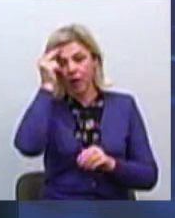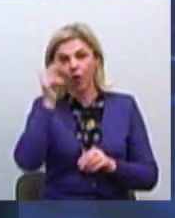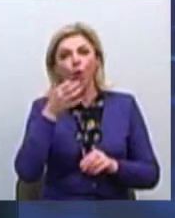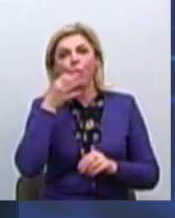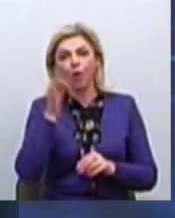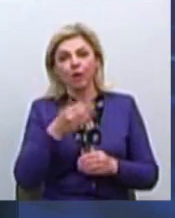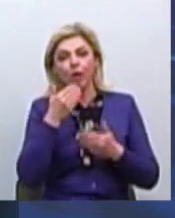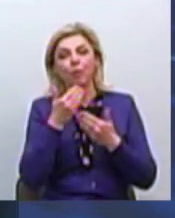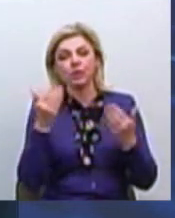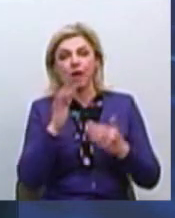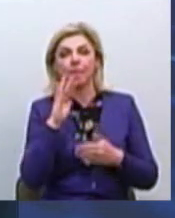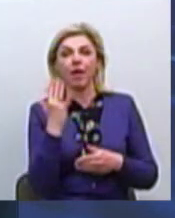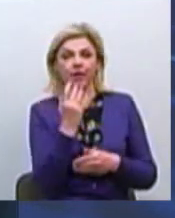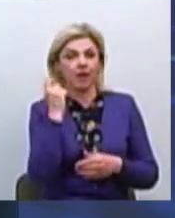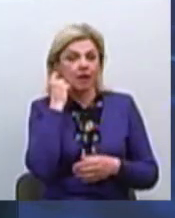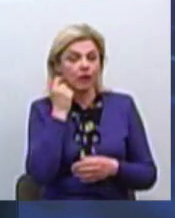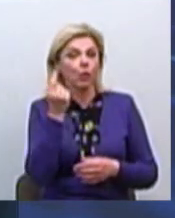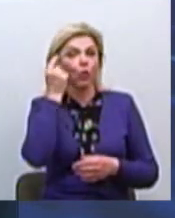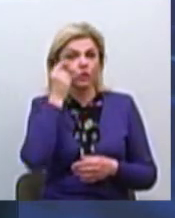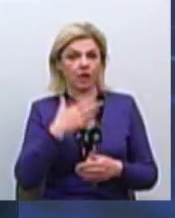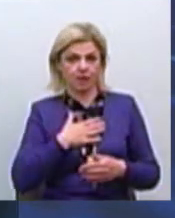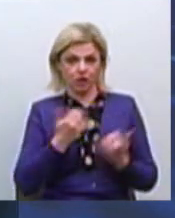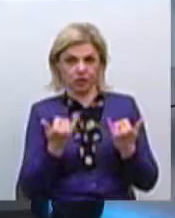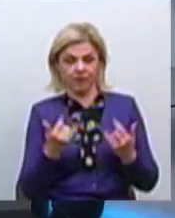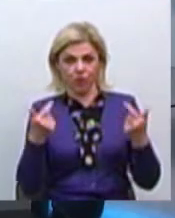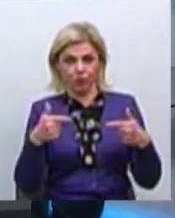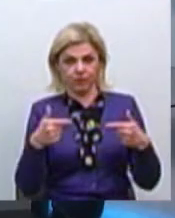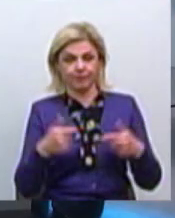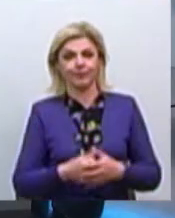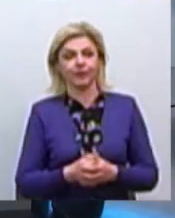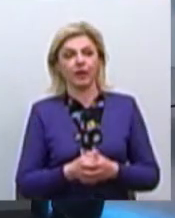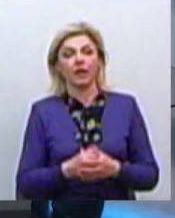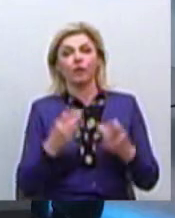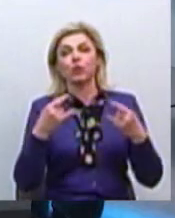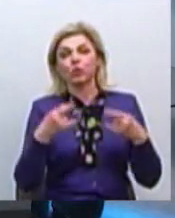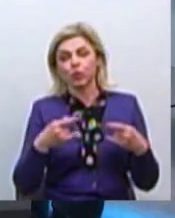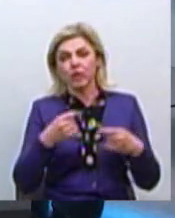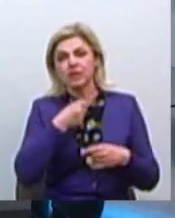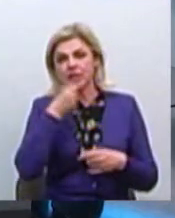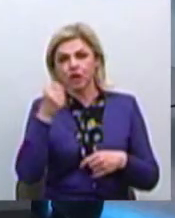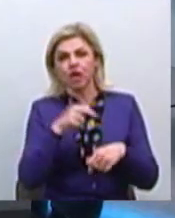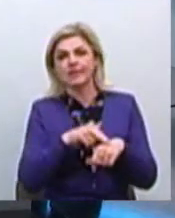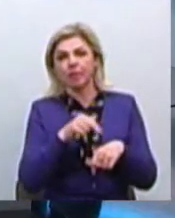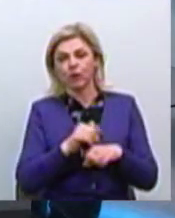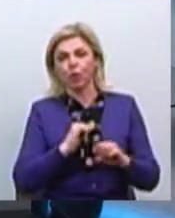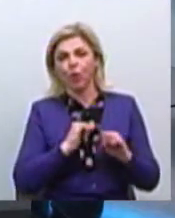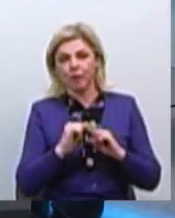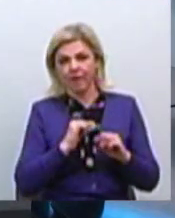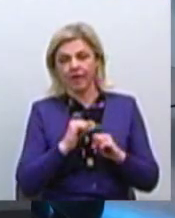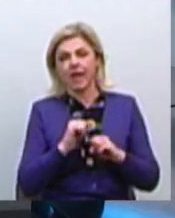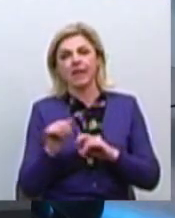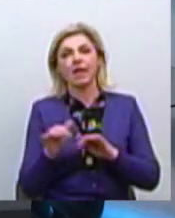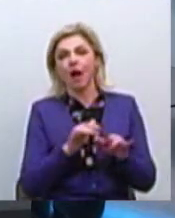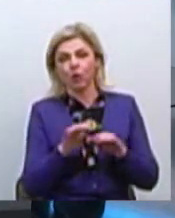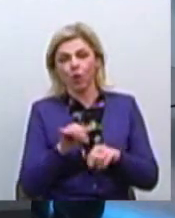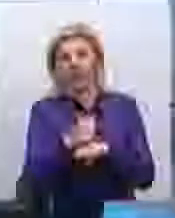досвід останніх 5 років, дізнаємось у нашого сьогоднішнього спікера. В студії старший інспектор управління превентивної